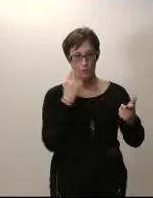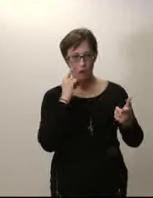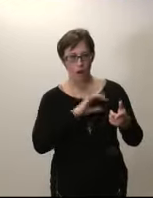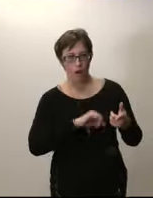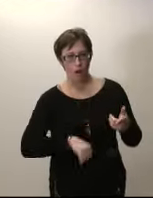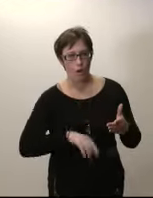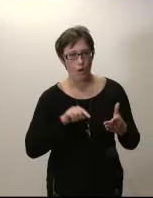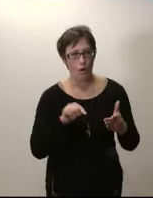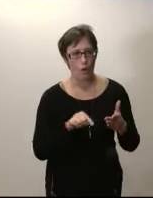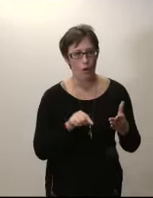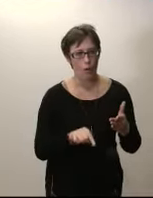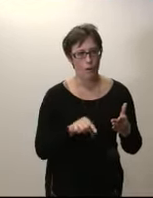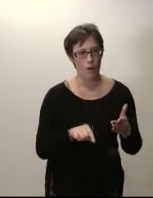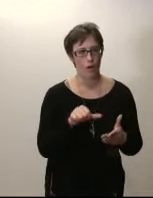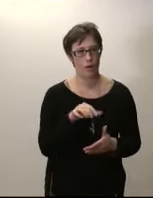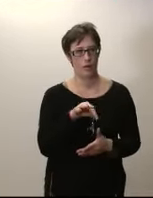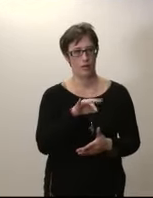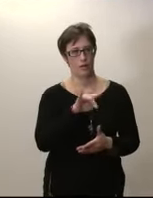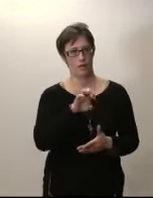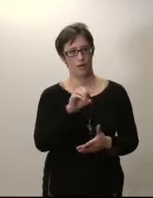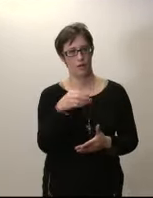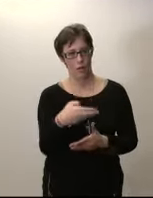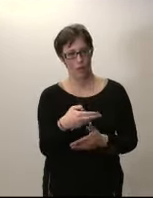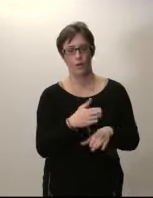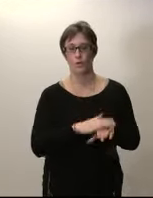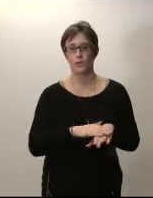que dans la colonne de gauche en 2014, eh bien,